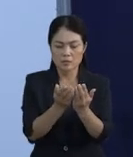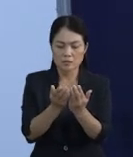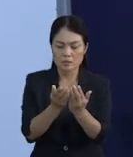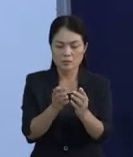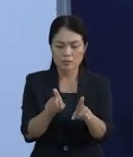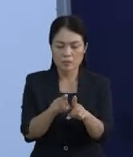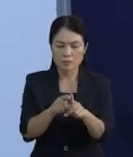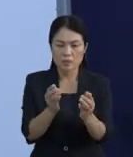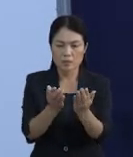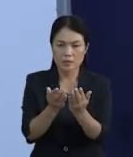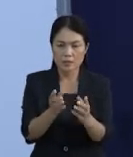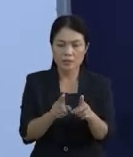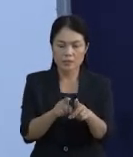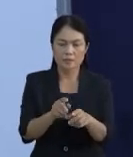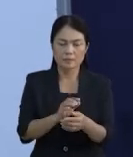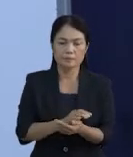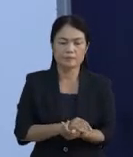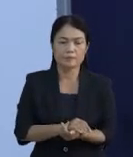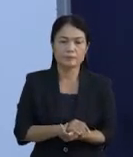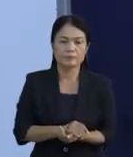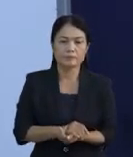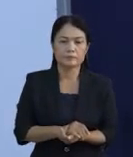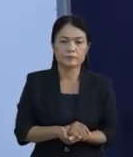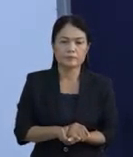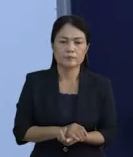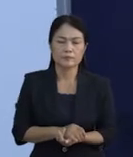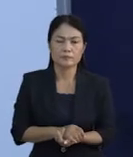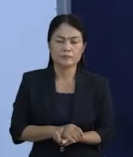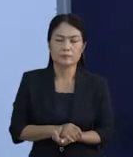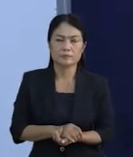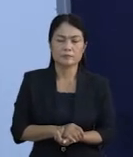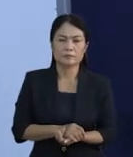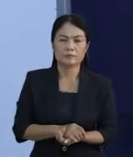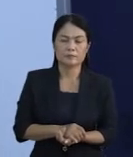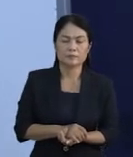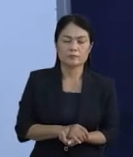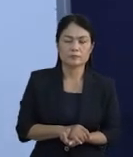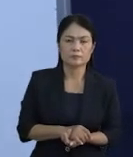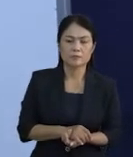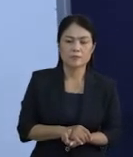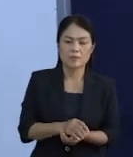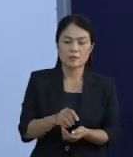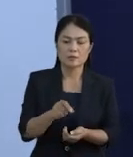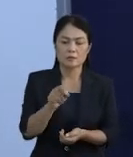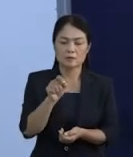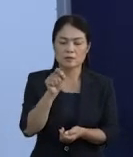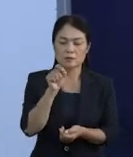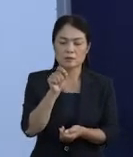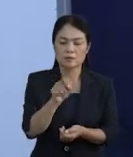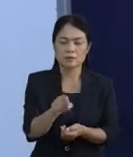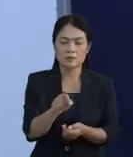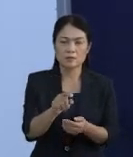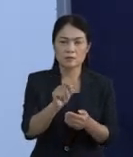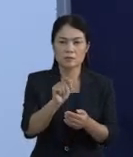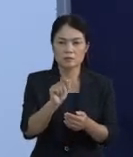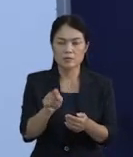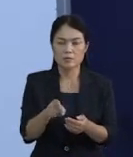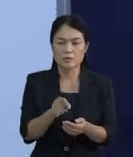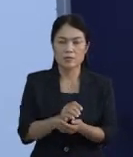xe chùm luôn cột sân mà nó dương sò xe chùm luôn cột sân nè tụ máu đặt chùm nội tụ tập hiện và cũng